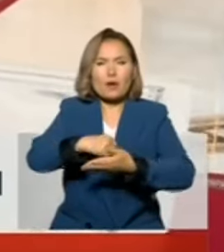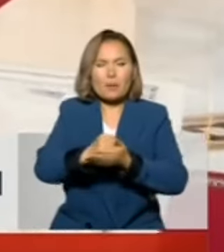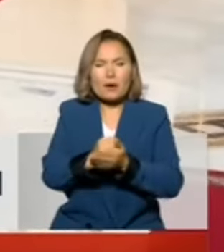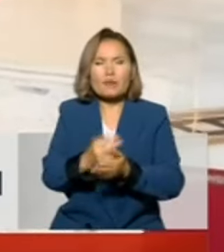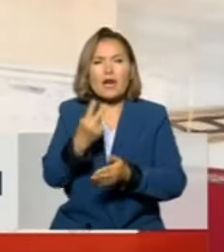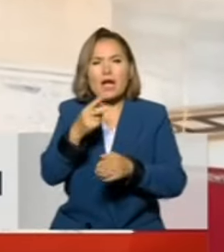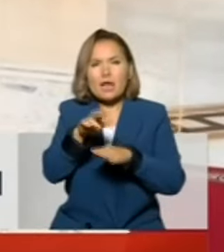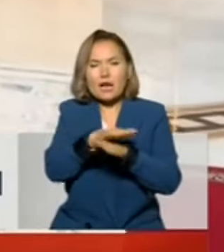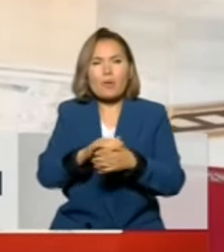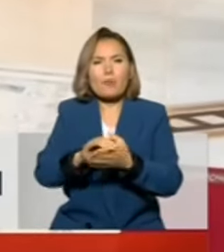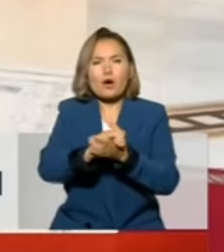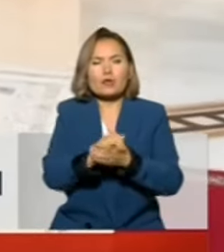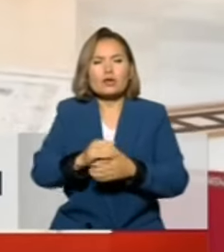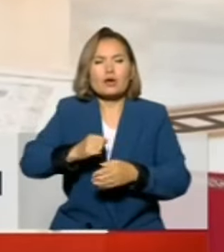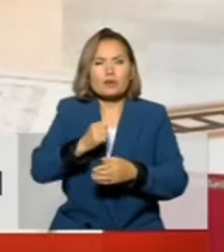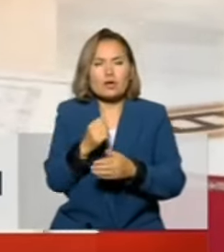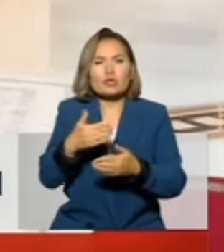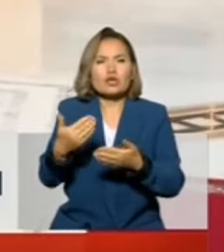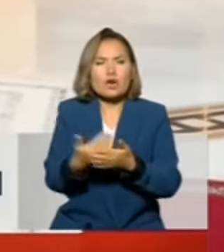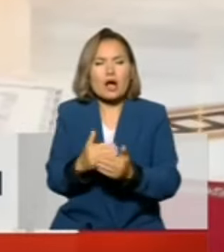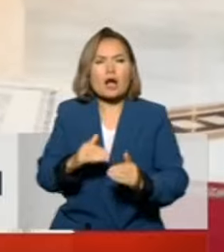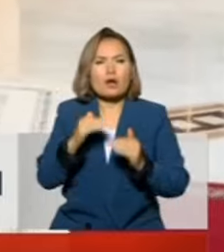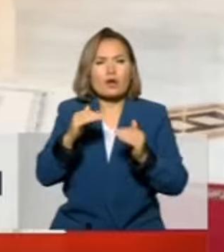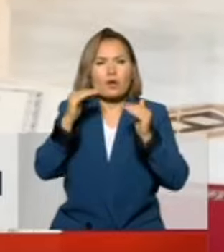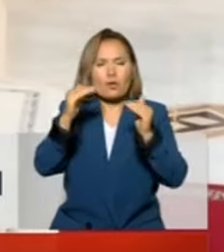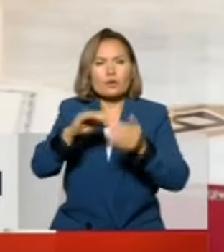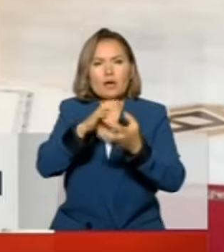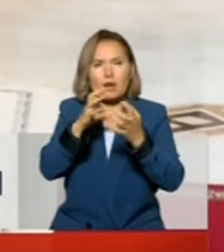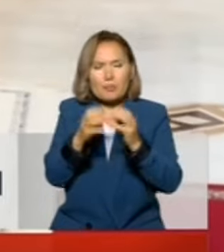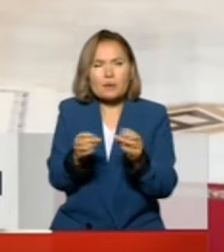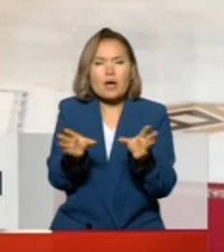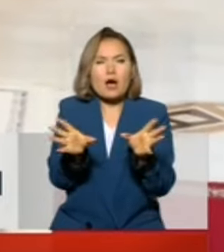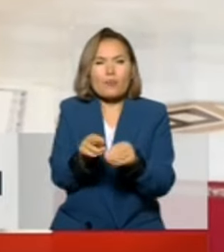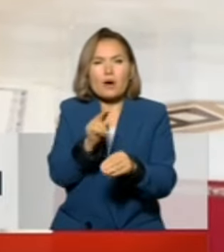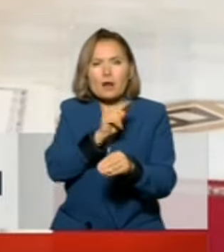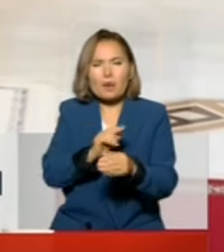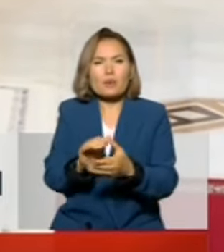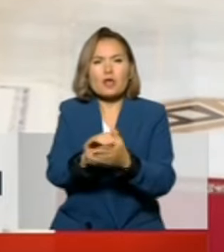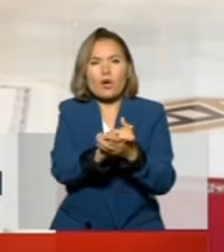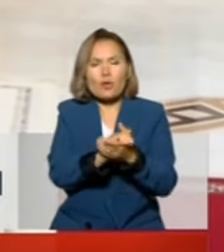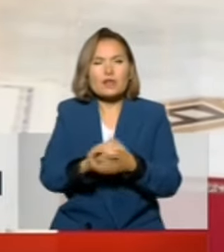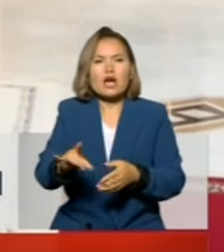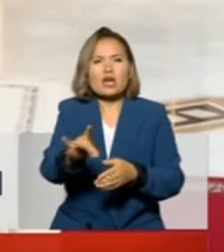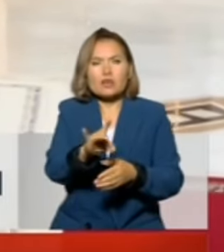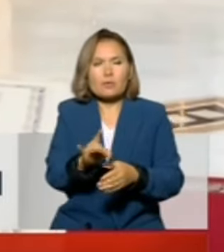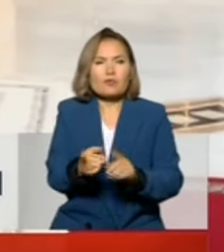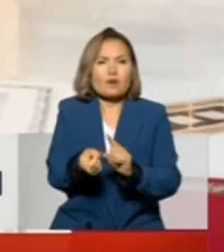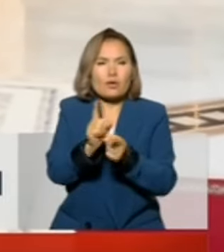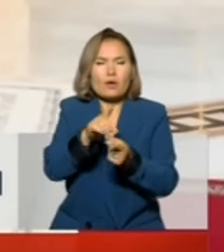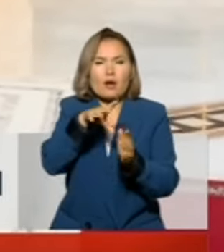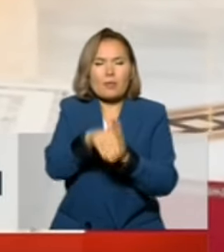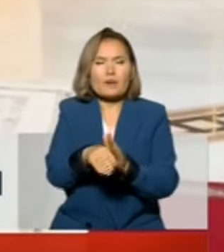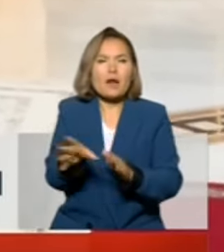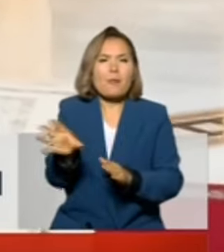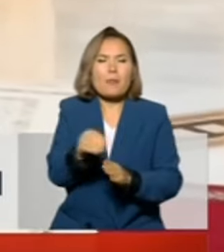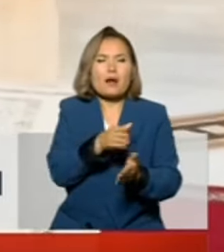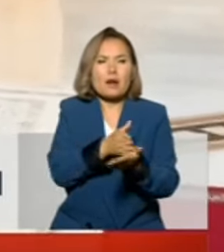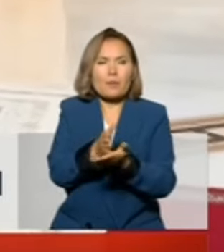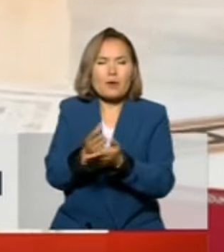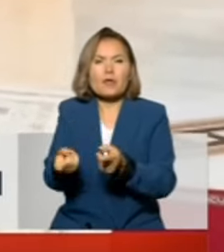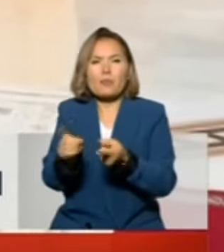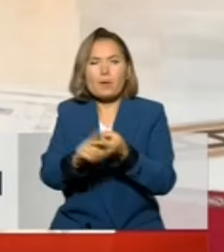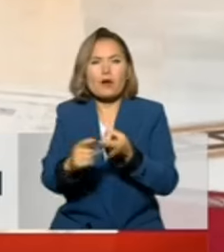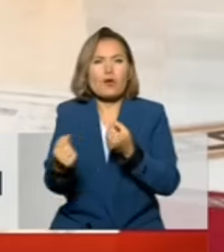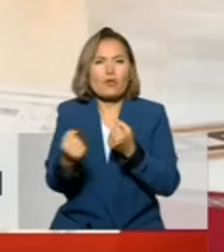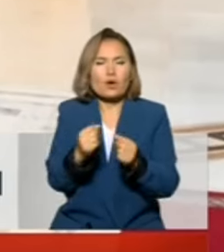екі елдің достығы жаңа сатыға көтеріледі. Біз бұдан былай жай ғана серіктес емес, одақтас республикаға айналамыз. Бұл барлық саладағы байланысты